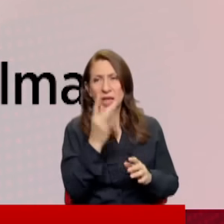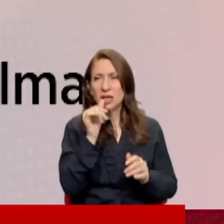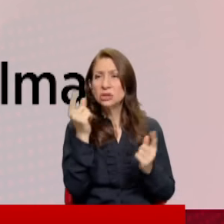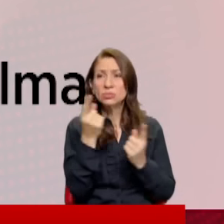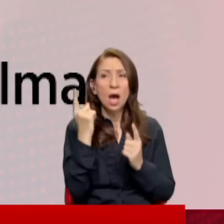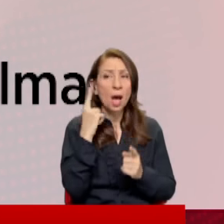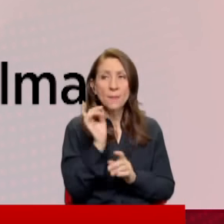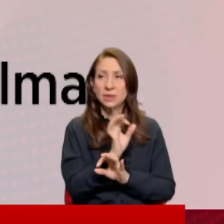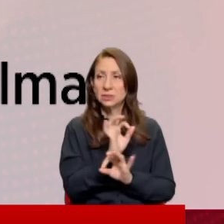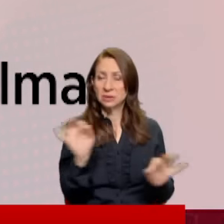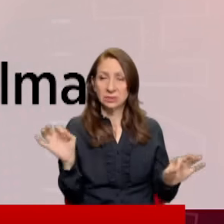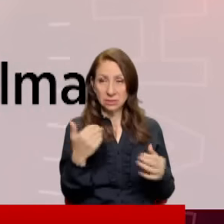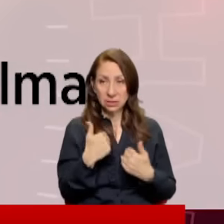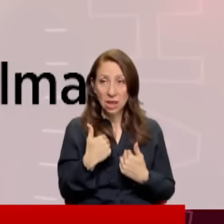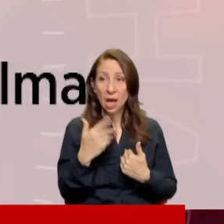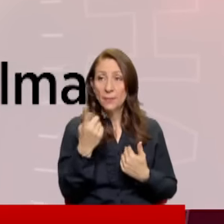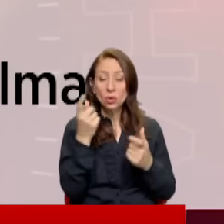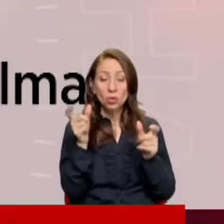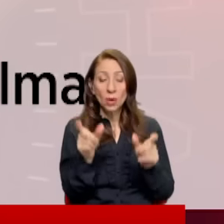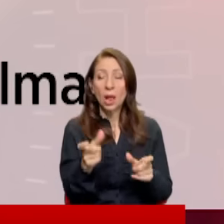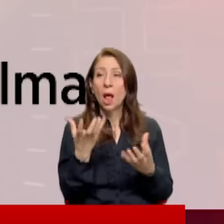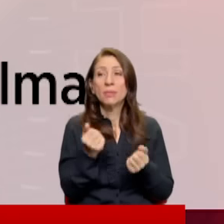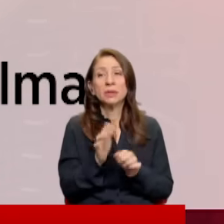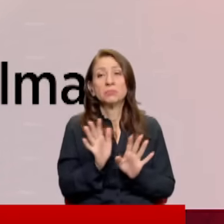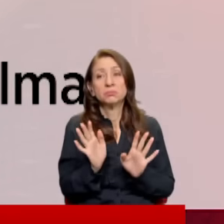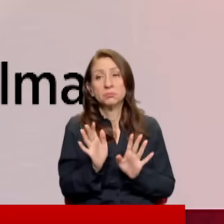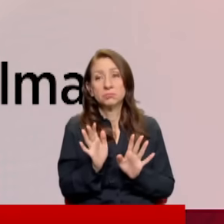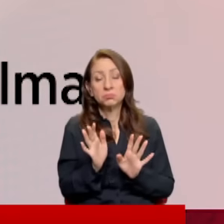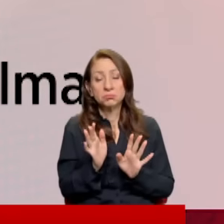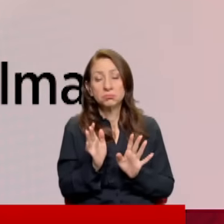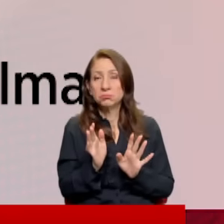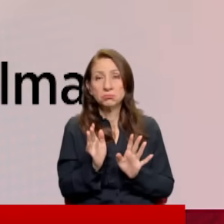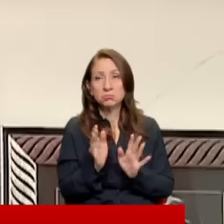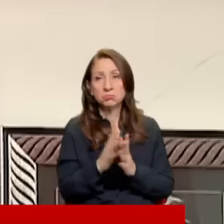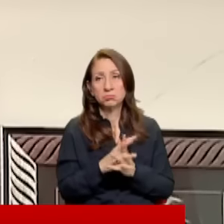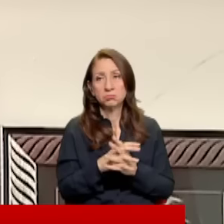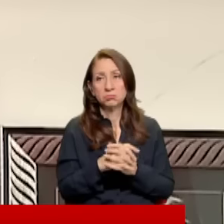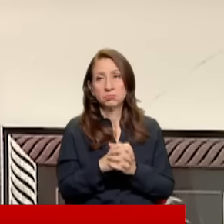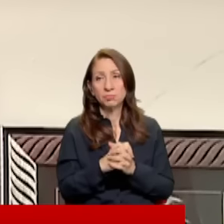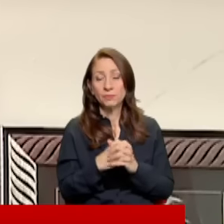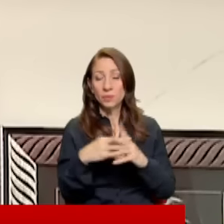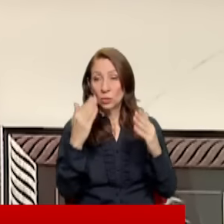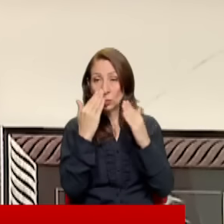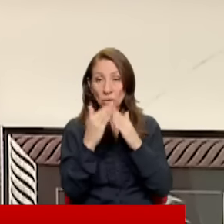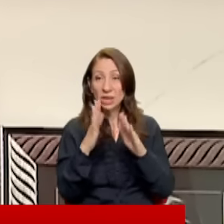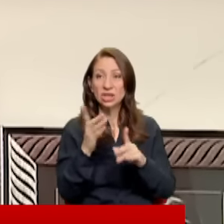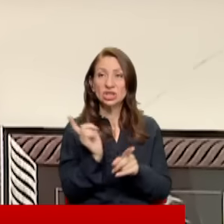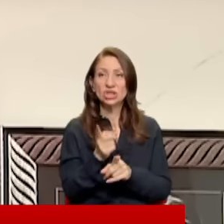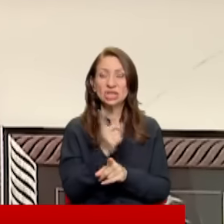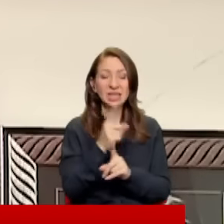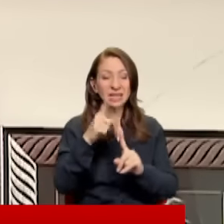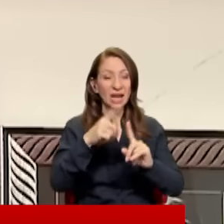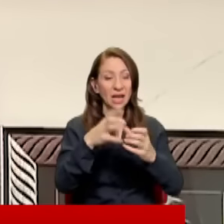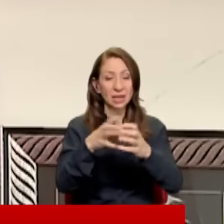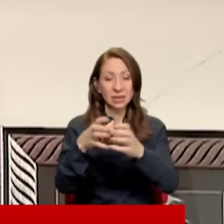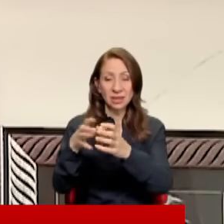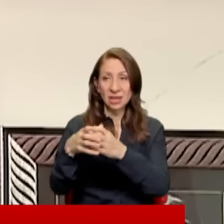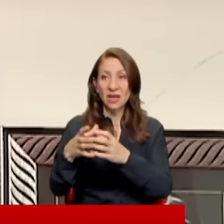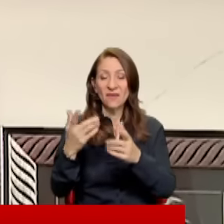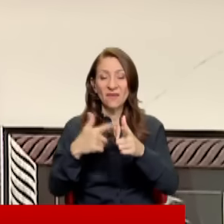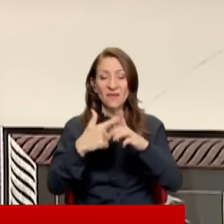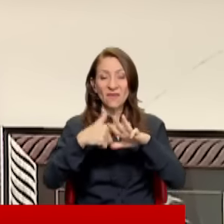hiçbir şekilde haberim olmadığı için herhangi bir güvenlik önlemi alma yoluna gitmedim liyakati değil çeşitli tarikatları